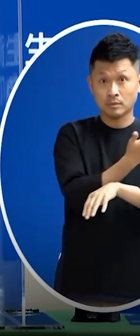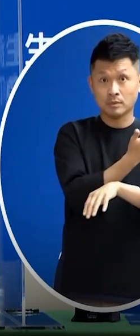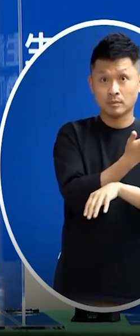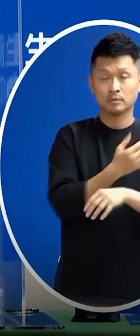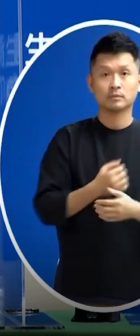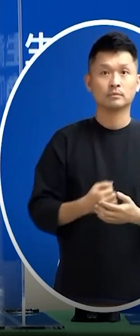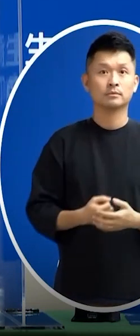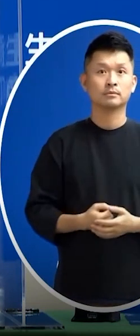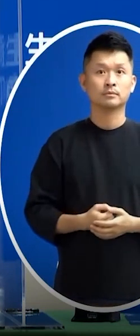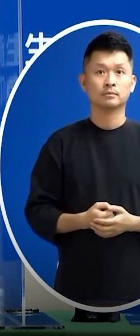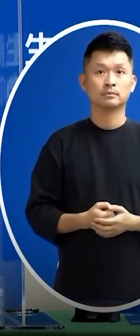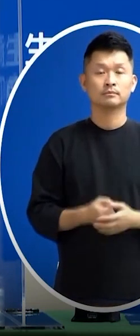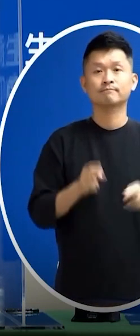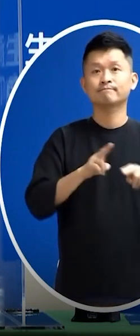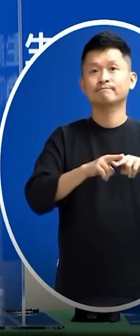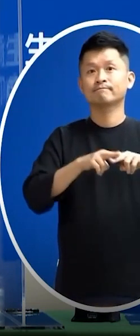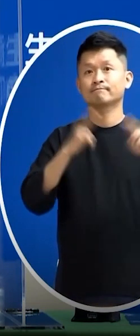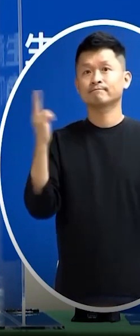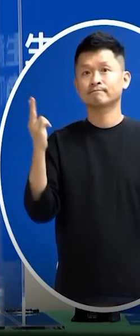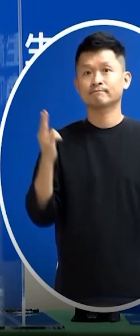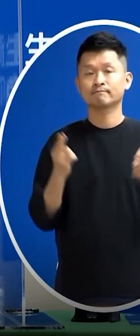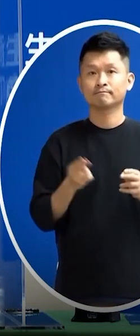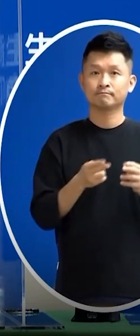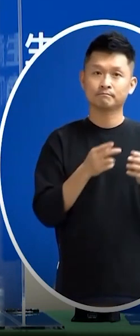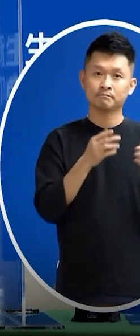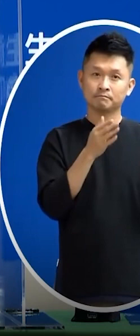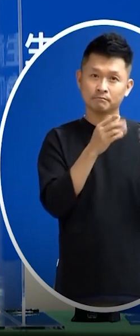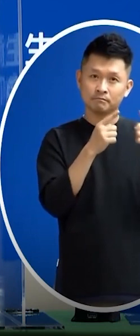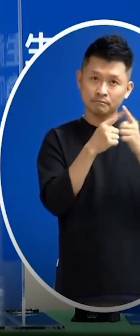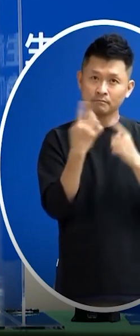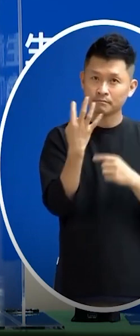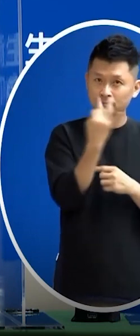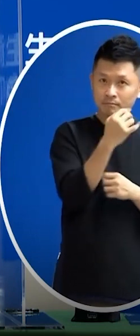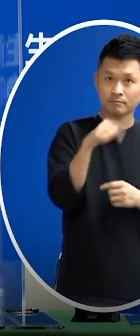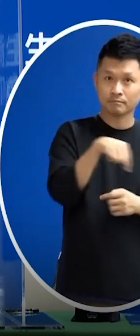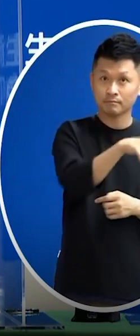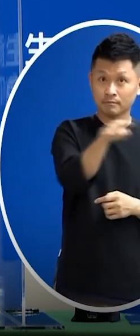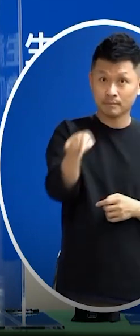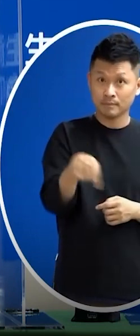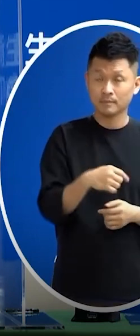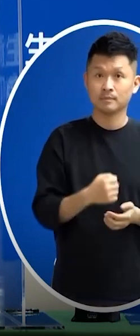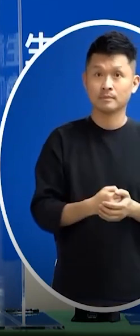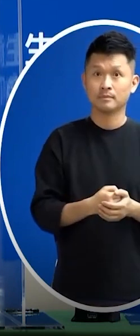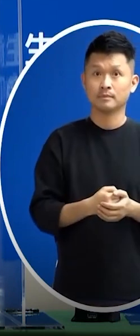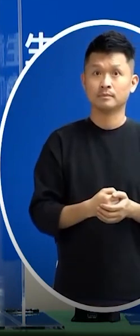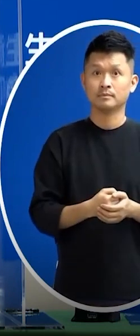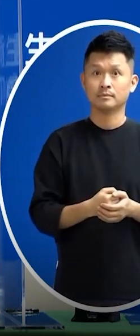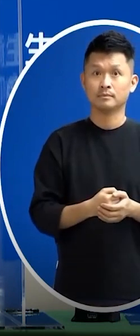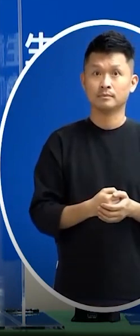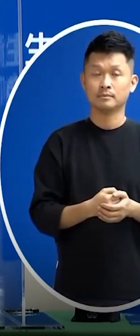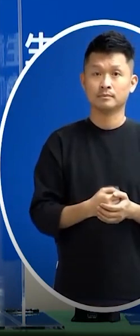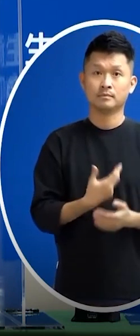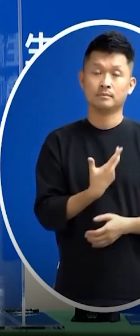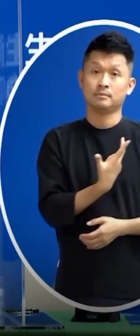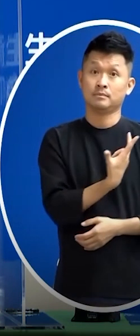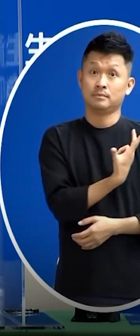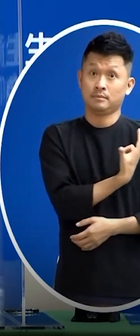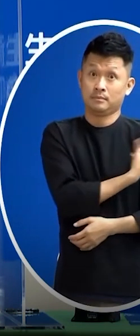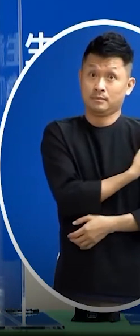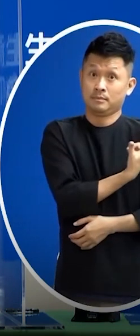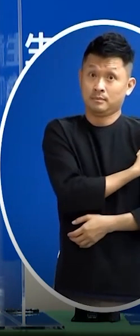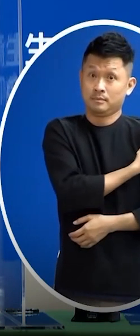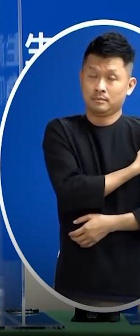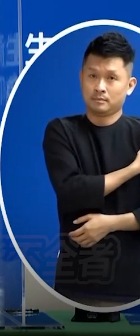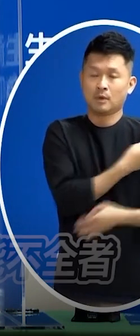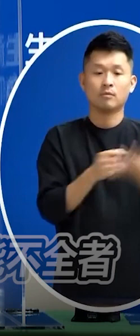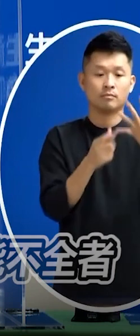5月16号起我们就开放部分的对象可以接种，可以接种第二剂，第二次的